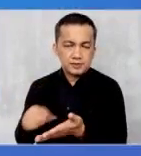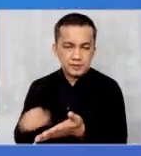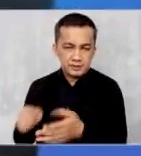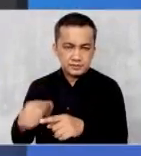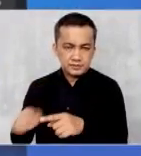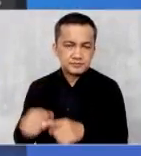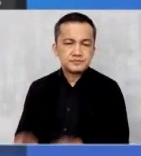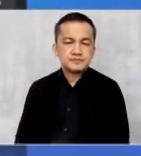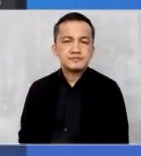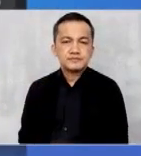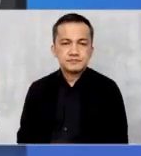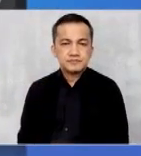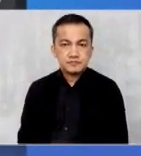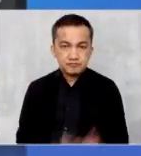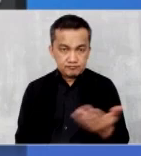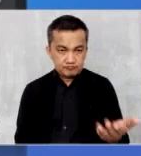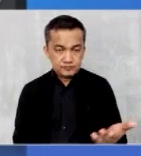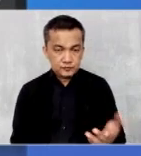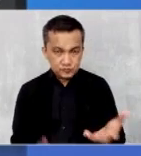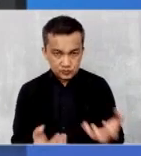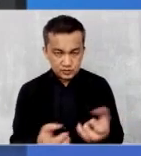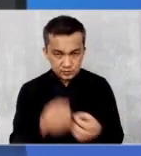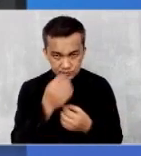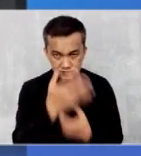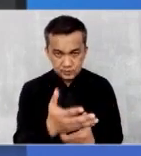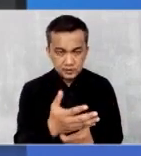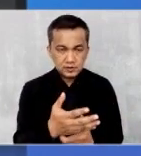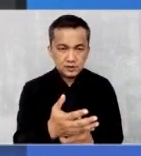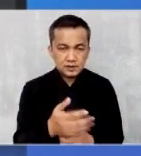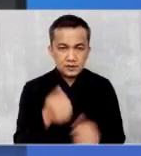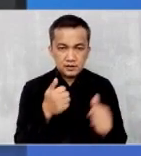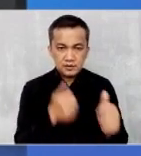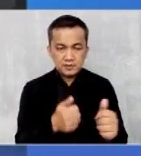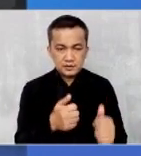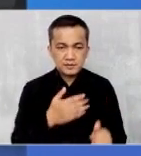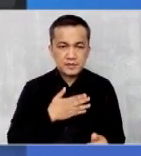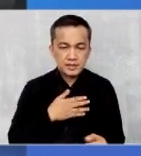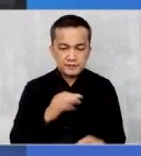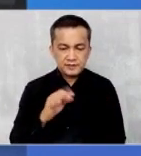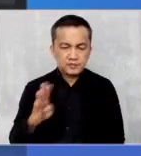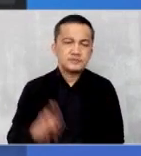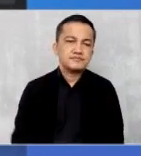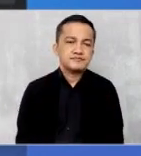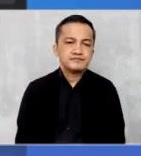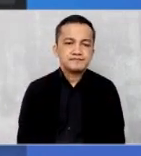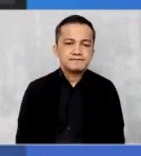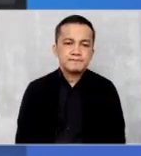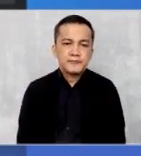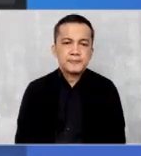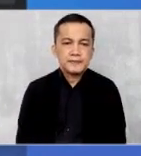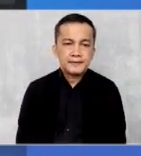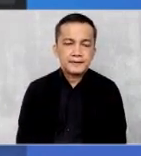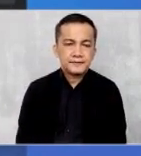ay may nais isang guni sa inyong lingkod, i-follow lang ang aking Facebook account.